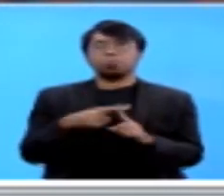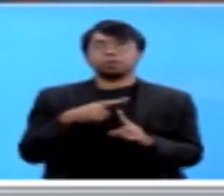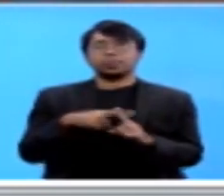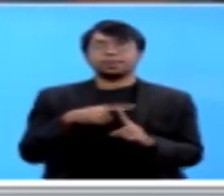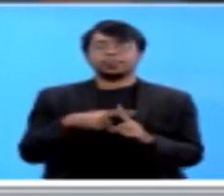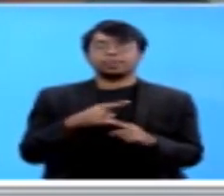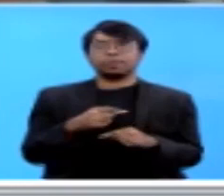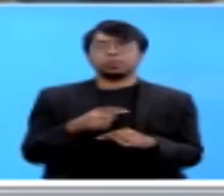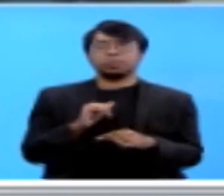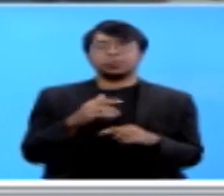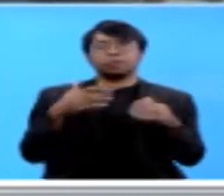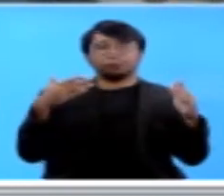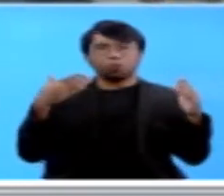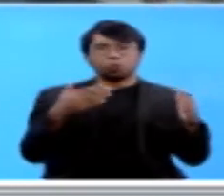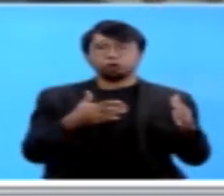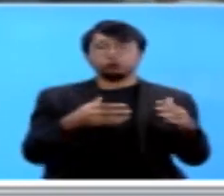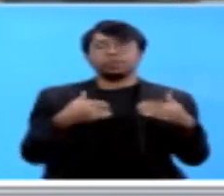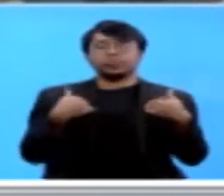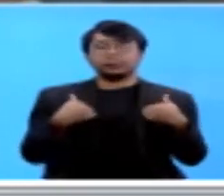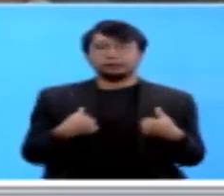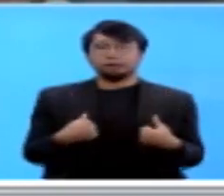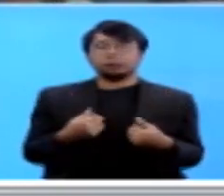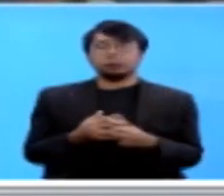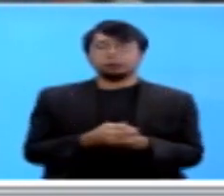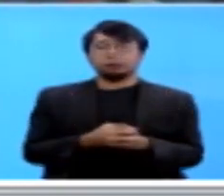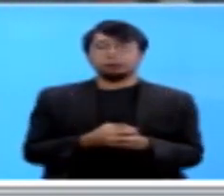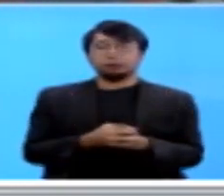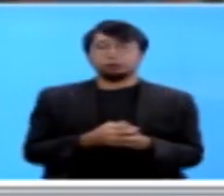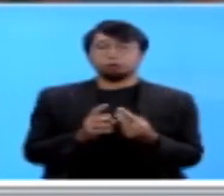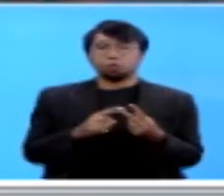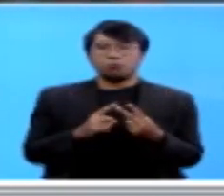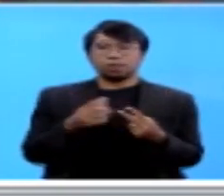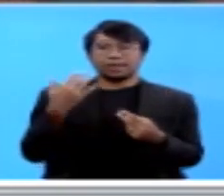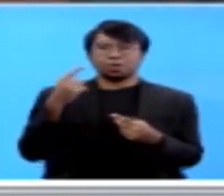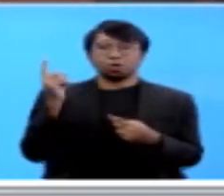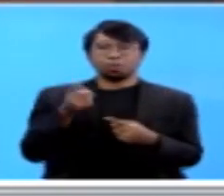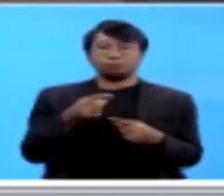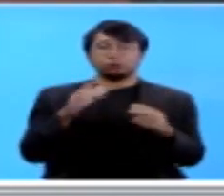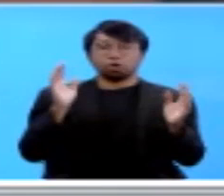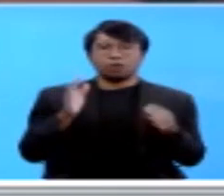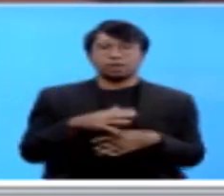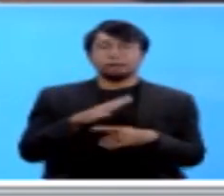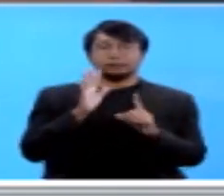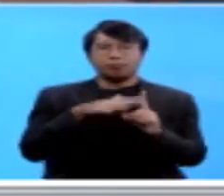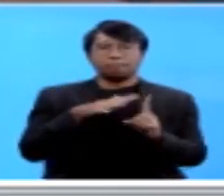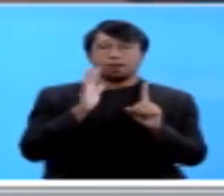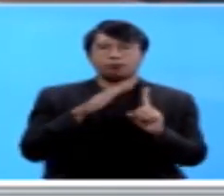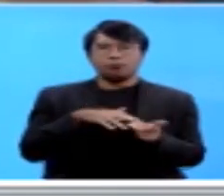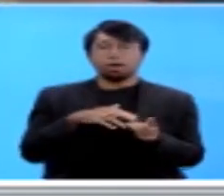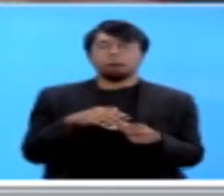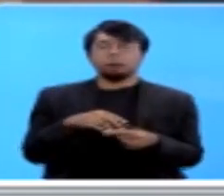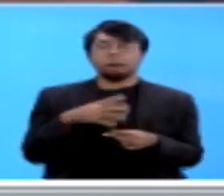mengarah kepada hukuman fisik. Yang kedua adalah tadi, hukumannya adalah disuruh sholat jamaah ya, kalau tidak salah tadi saya